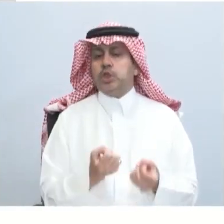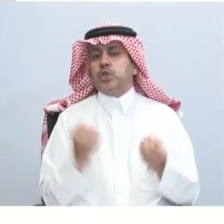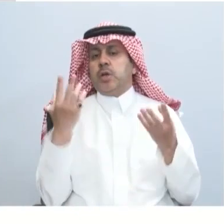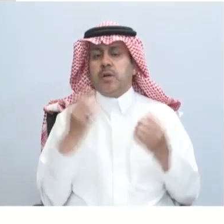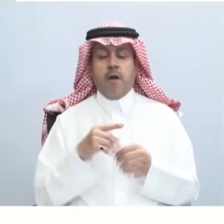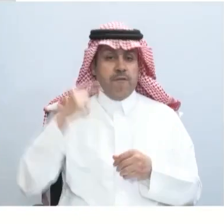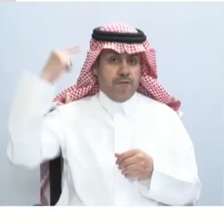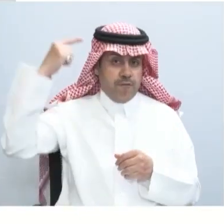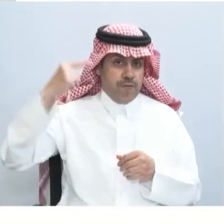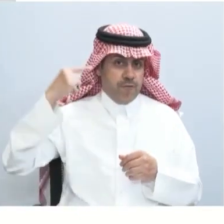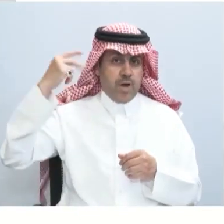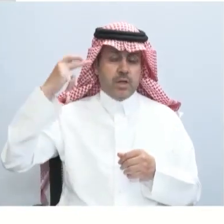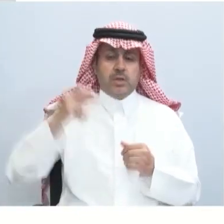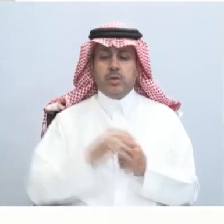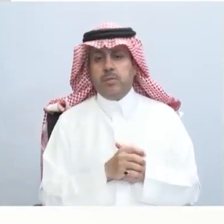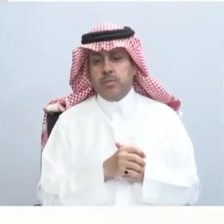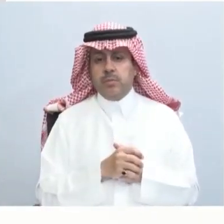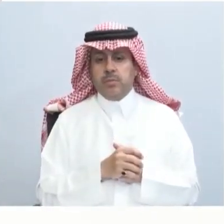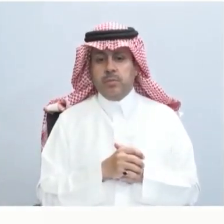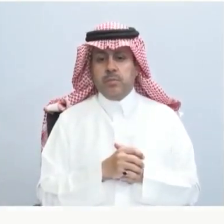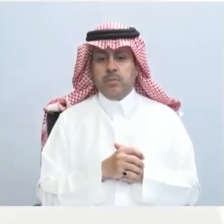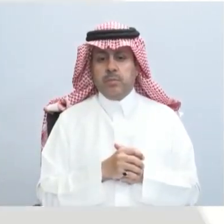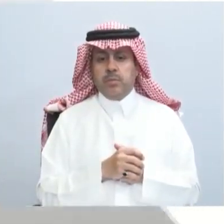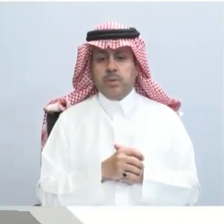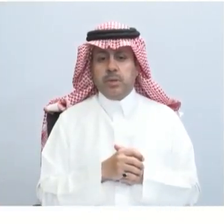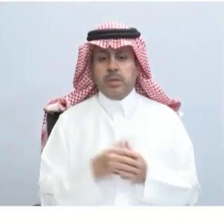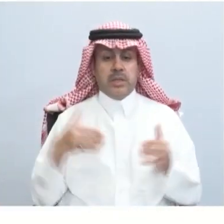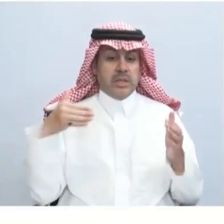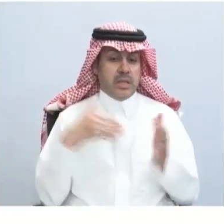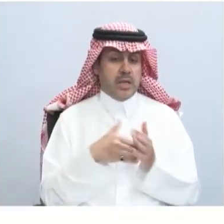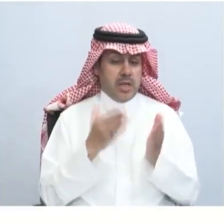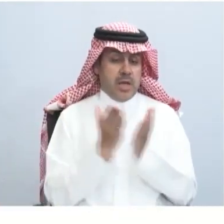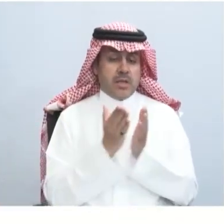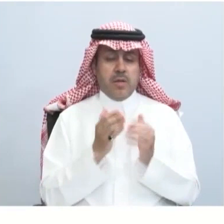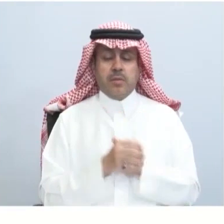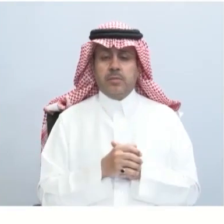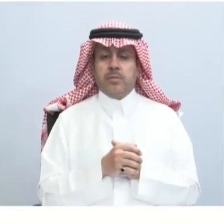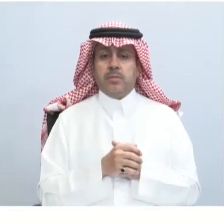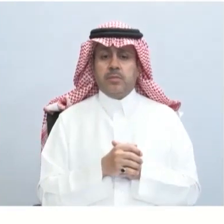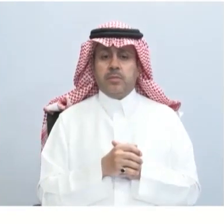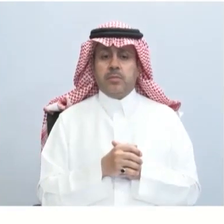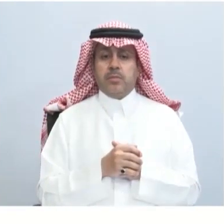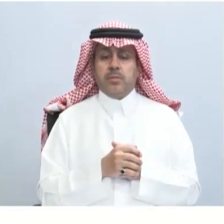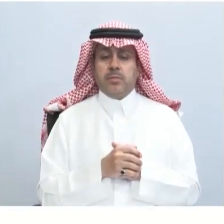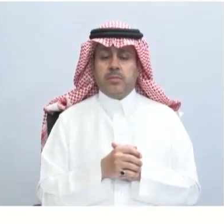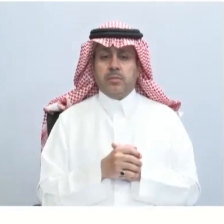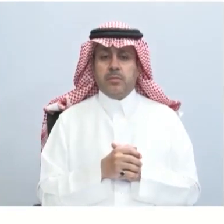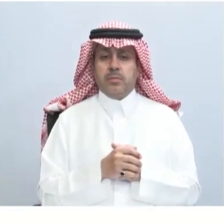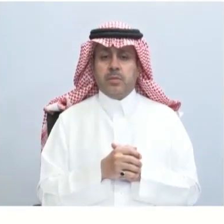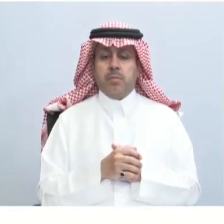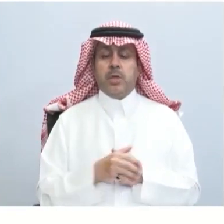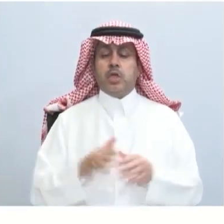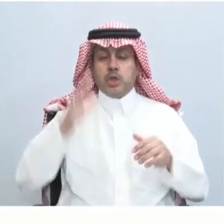فكروا واجيب على ذلكم وبختم ذلكم ابنائي وبناتي نكون قد اتينا على ختام الدرس الاول من